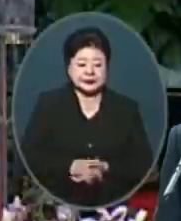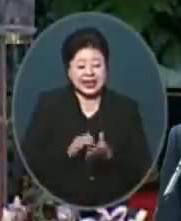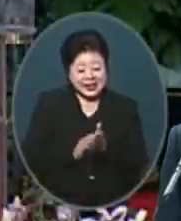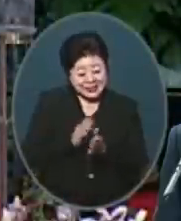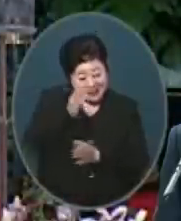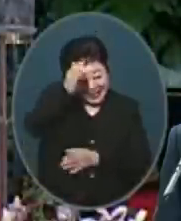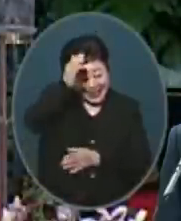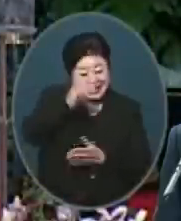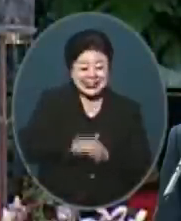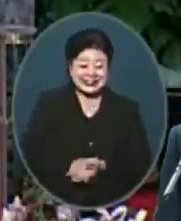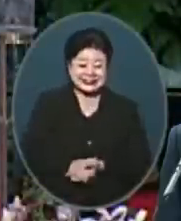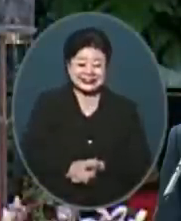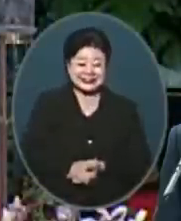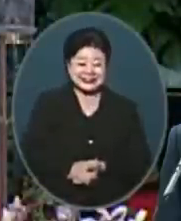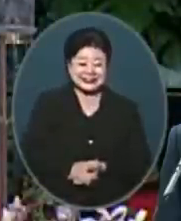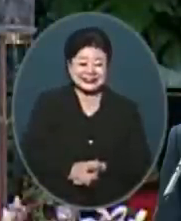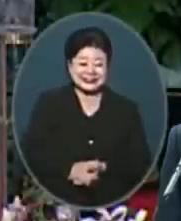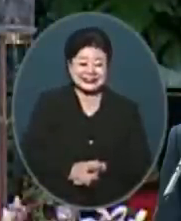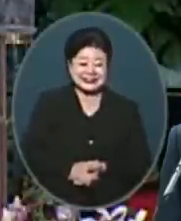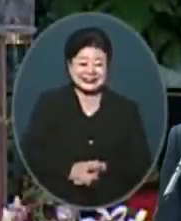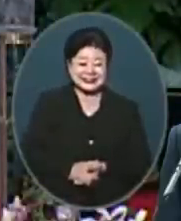할렐루야.